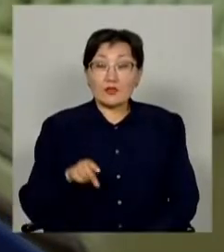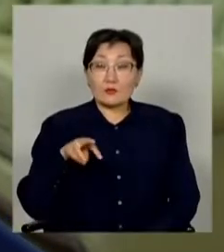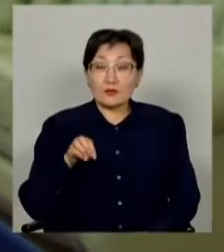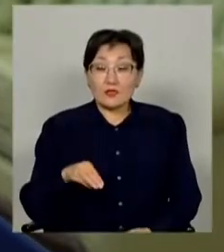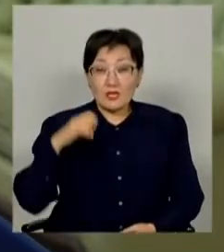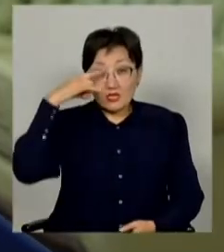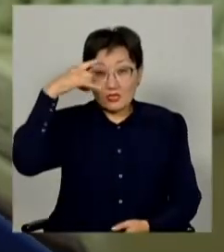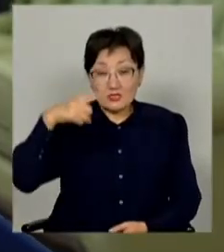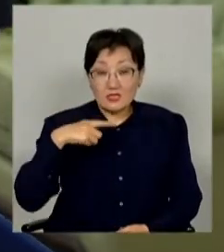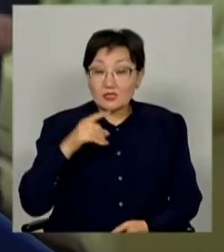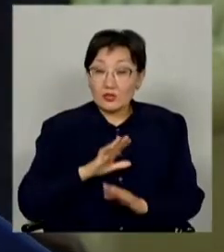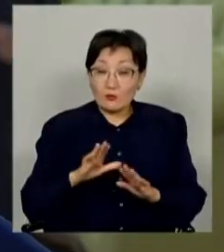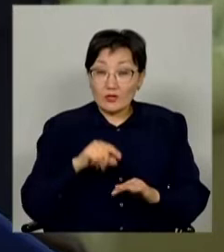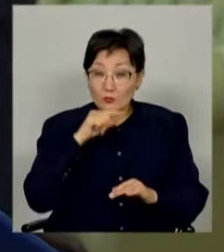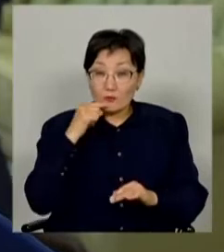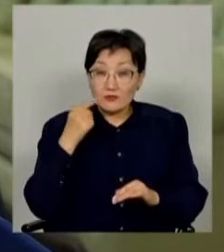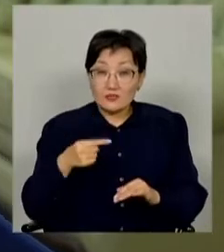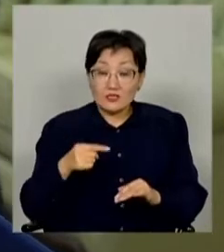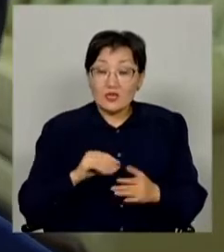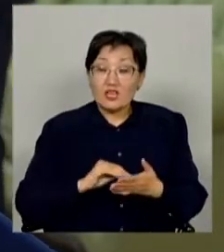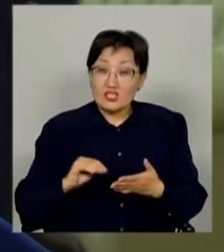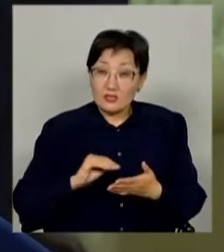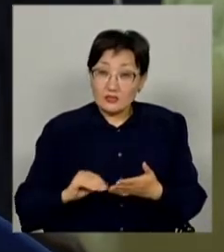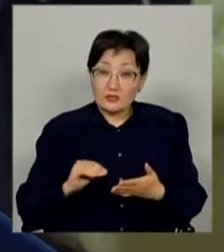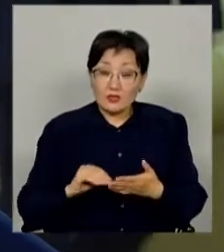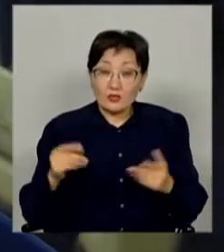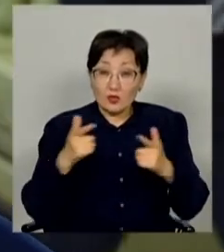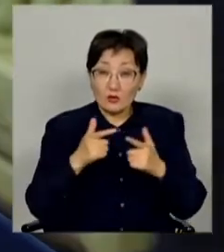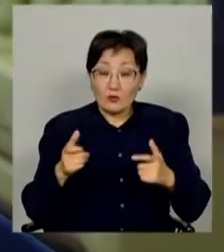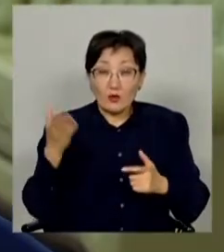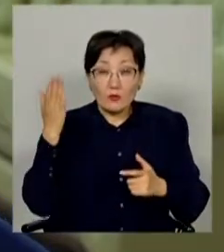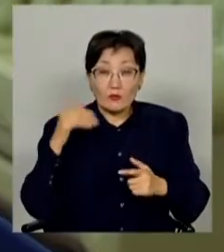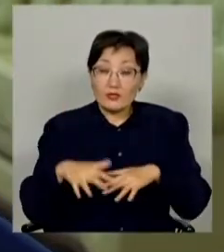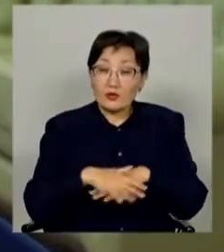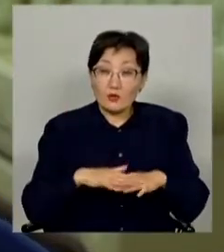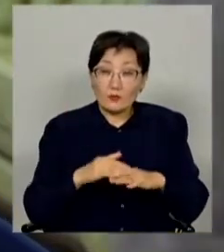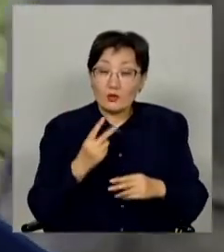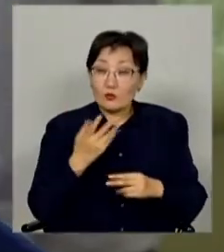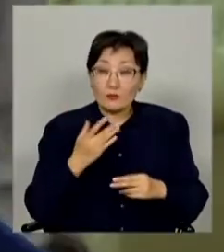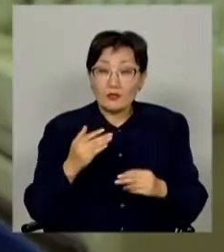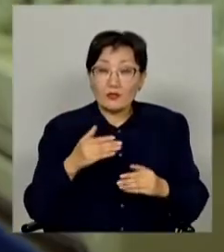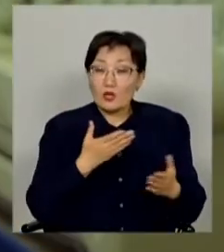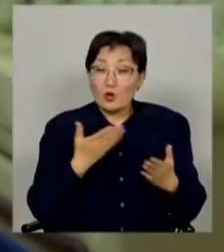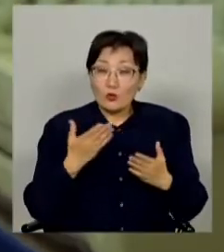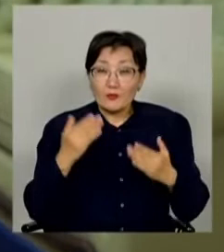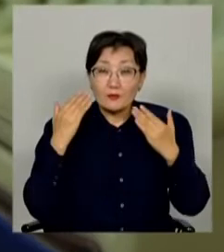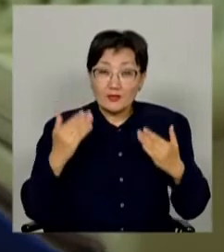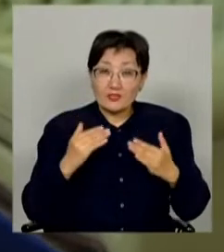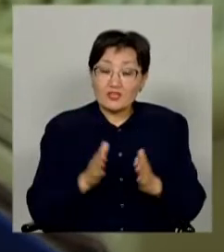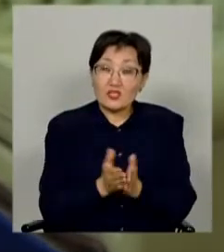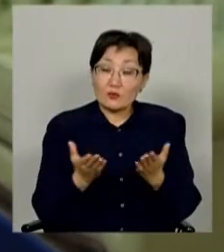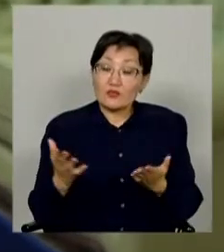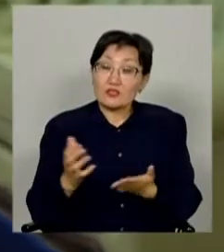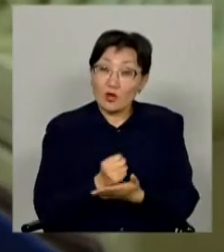Қазақ тілінде ғана емес, және орыс тілінде жазған біразды дүниесі. Бұрын соңда жұрт көрмеген, оқымаған, білмеген шығармаларын тауып